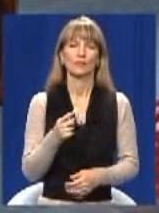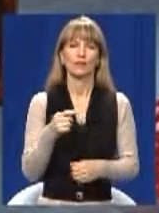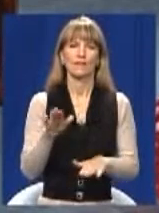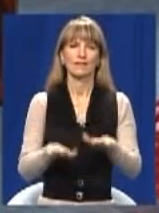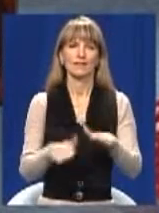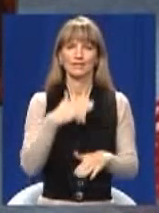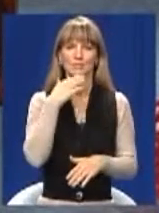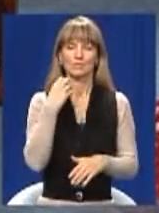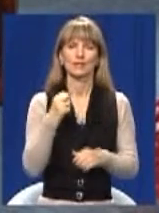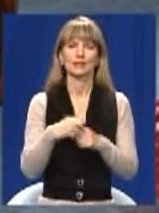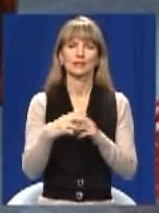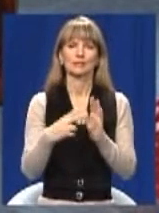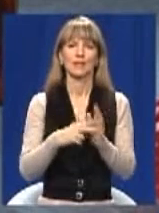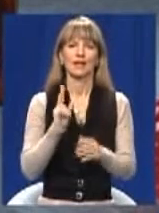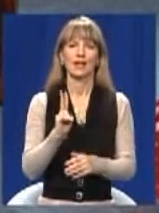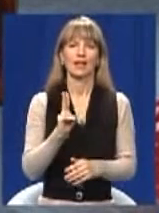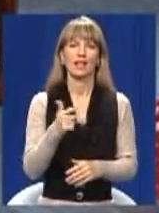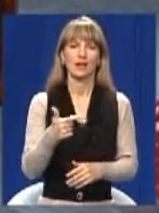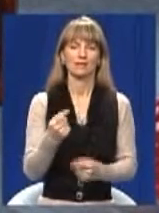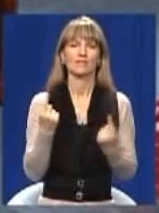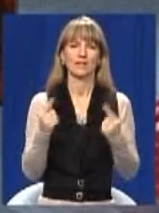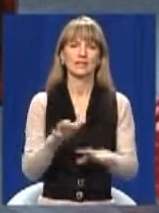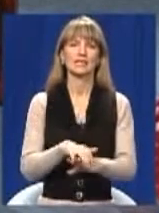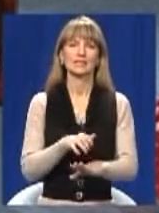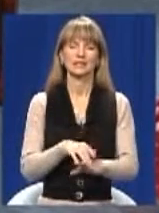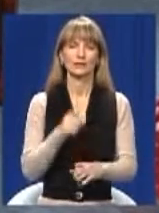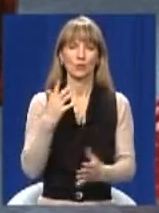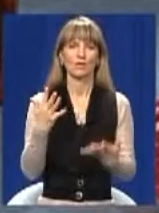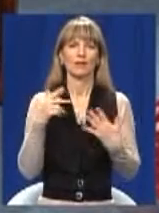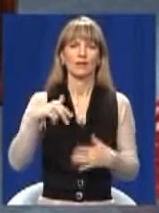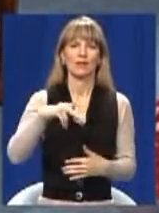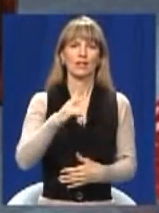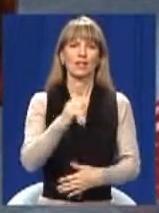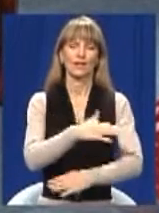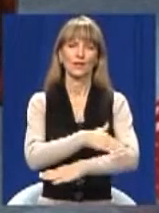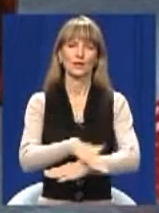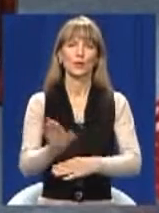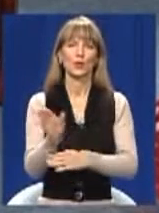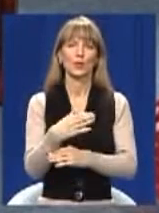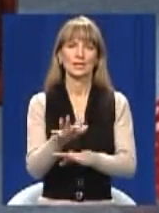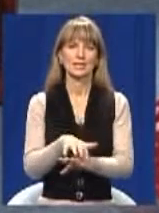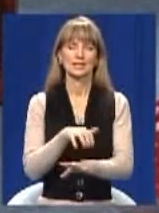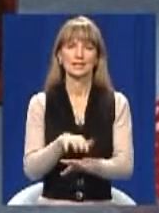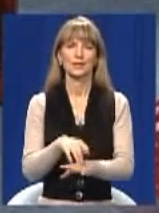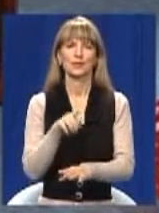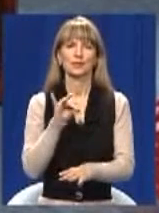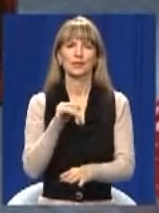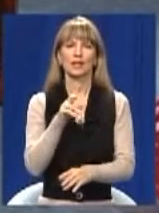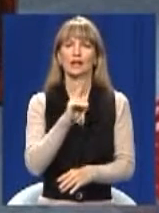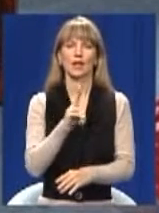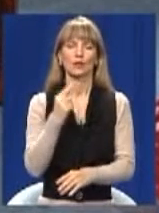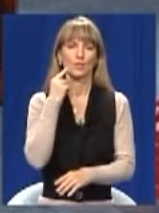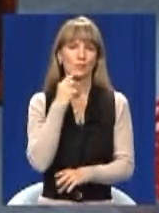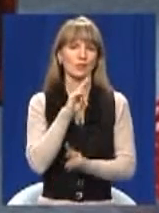кілограм. 17 кілограм. Ну, велика кицька. Зато уявляєш, ти виходиш така на вулицю, гуляєш з кицькою, і тебе навіть ніхто не